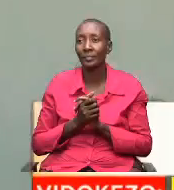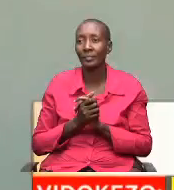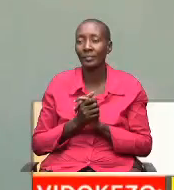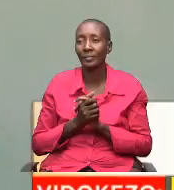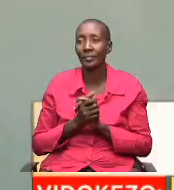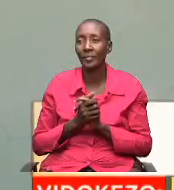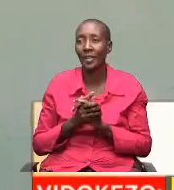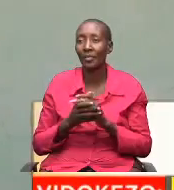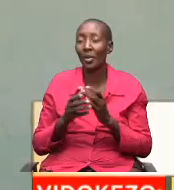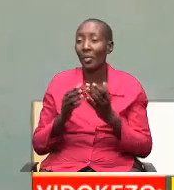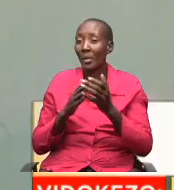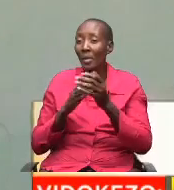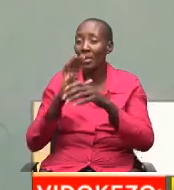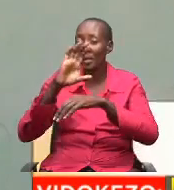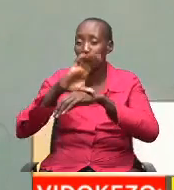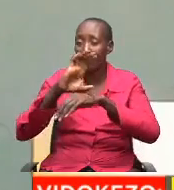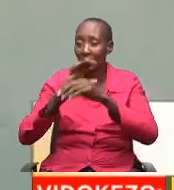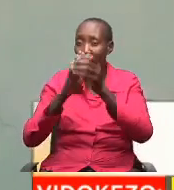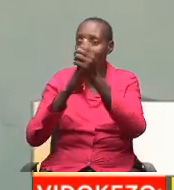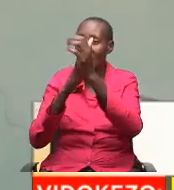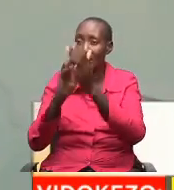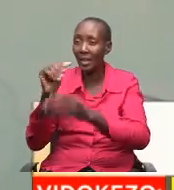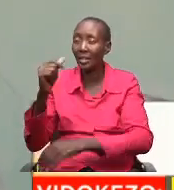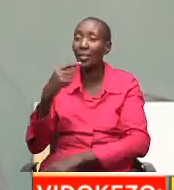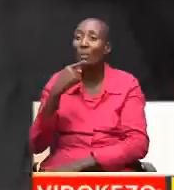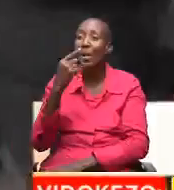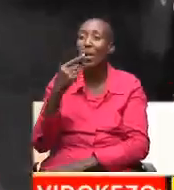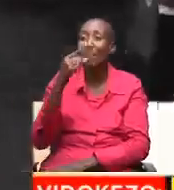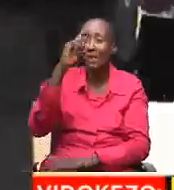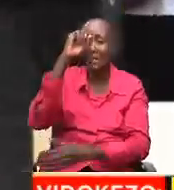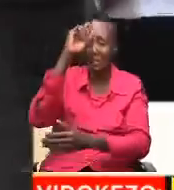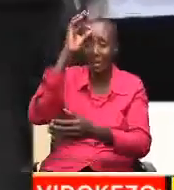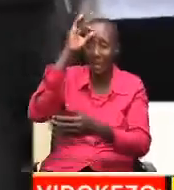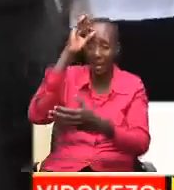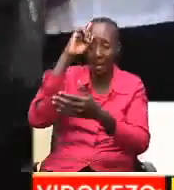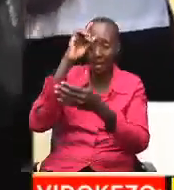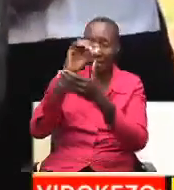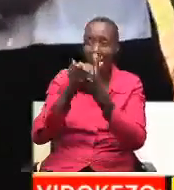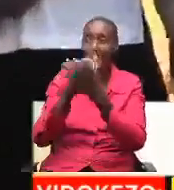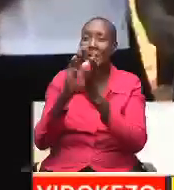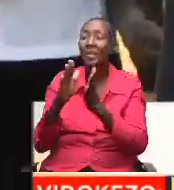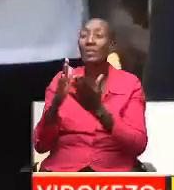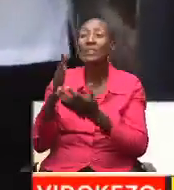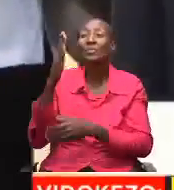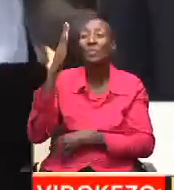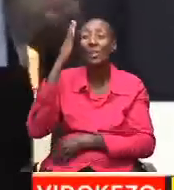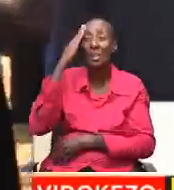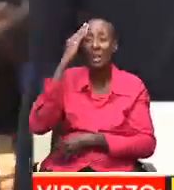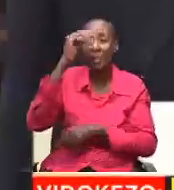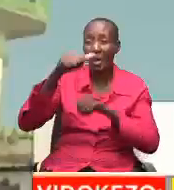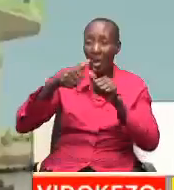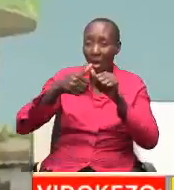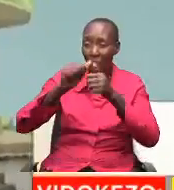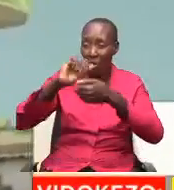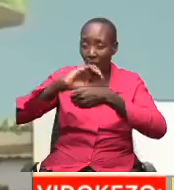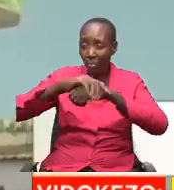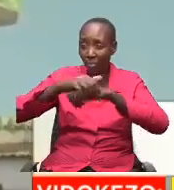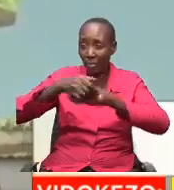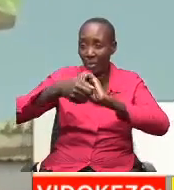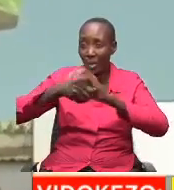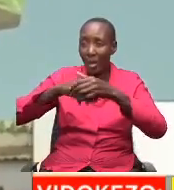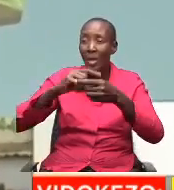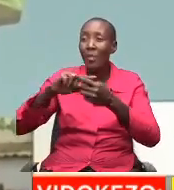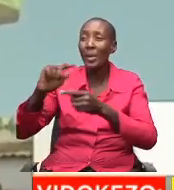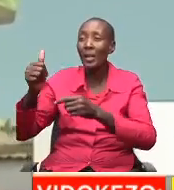Kulingana na baadhi ya viongozi wa makanisa, wameuji kuwa waumini wao walikuwa tayari wanafahamu uwepo wa shughuli nzima ya kunawa mikono, huku wale